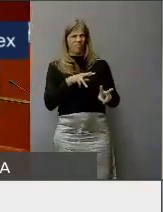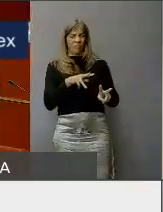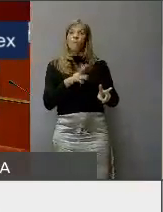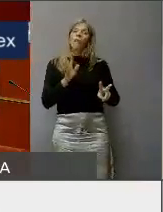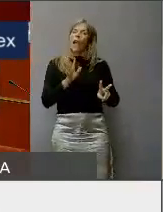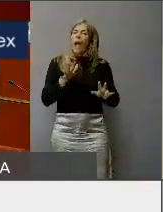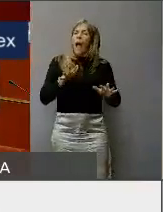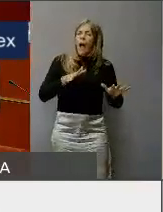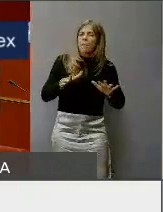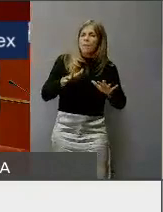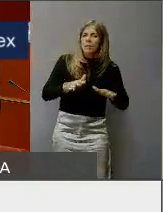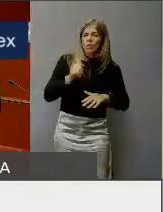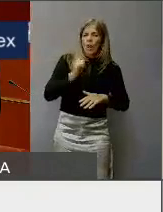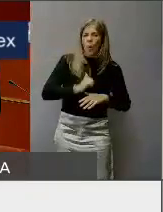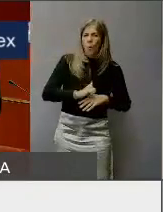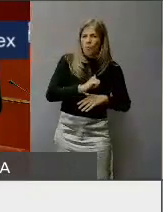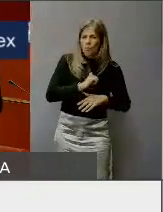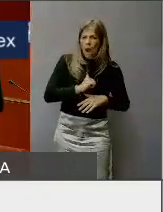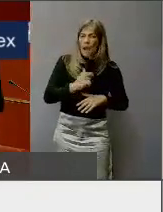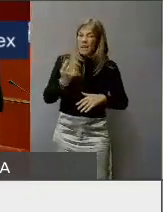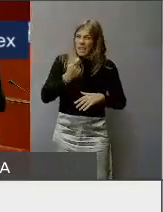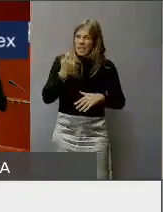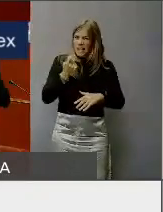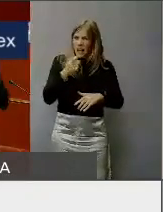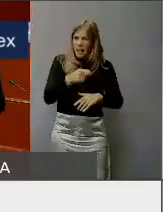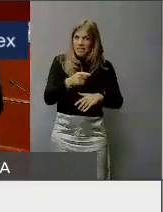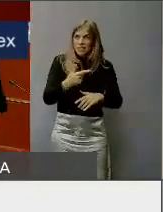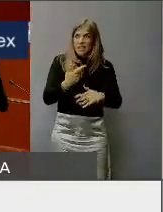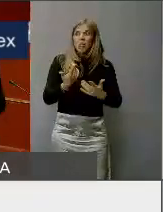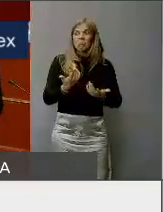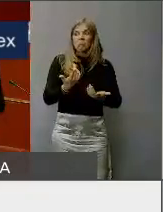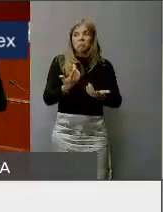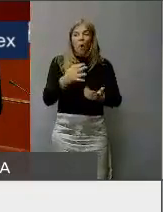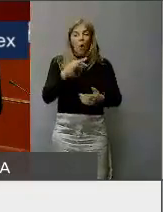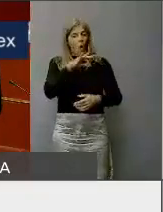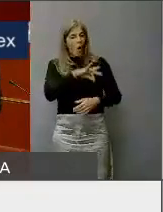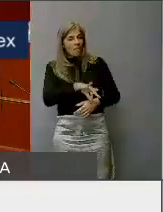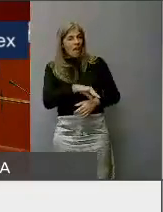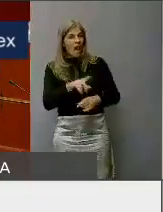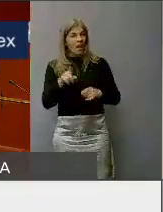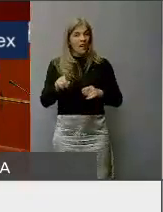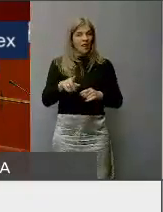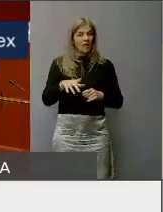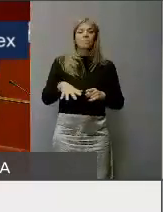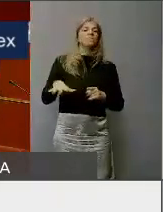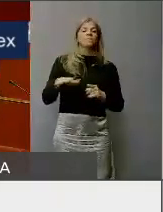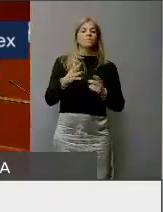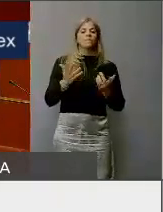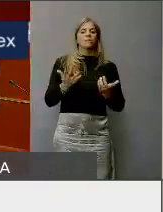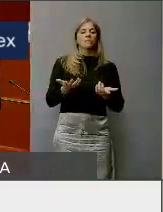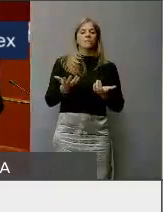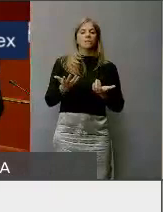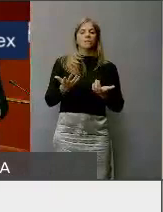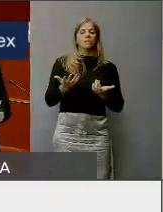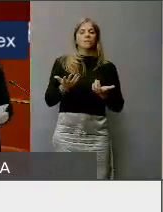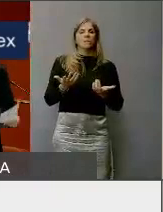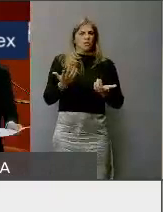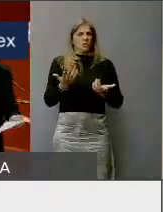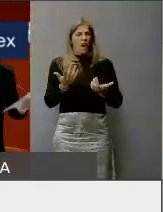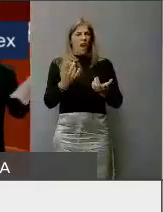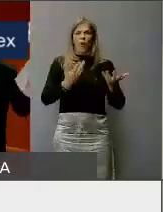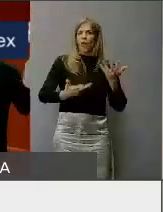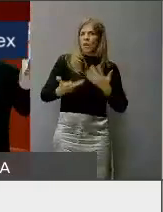dell'amministrazione comunale cioè quello è interesse dell'amministrazione comunale definire delle forme di